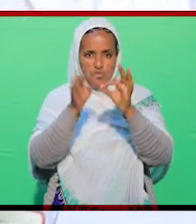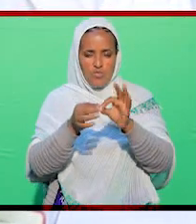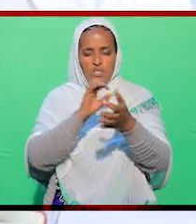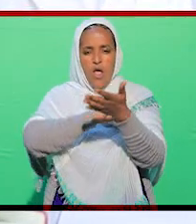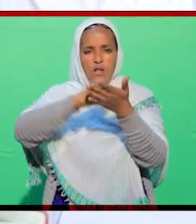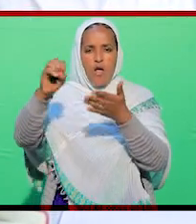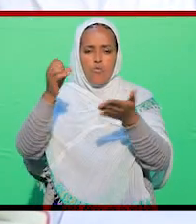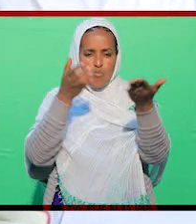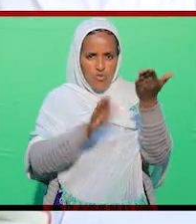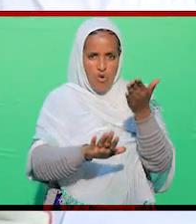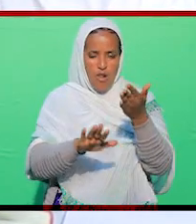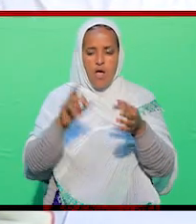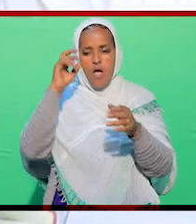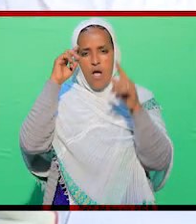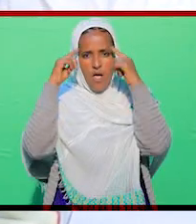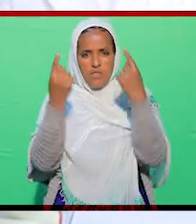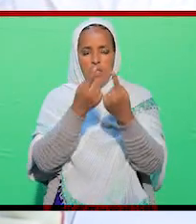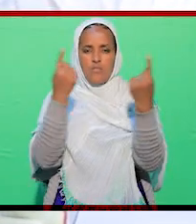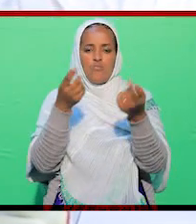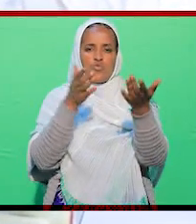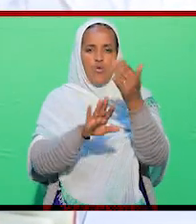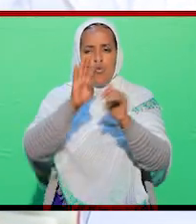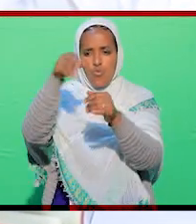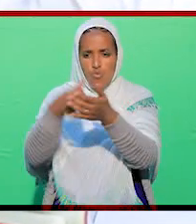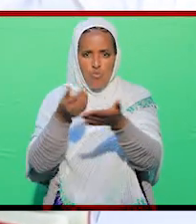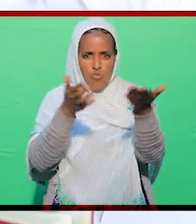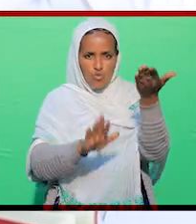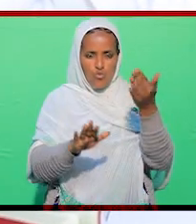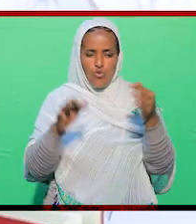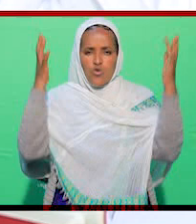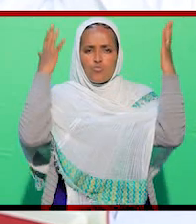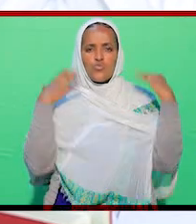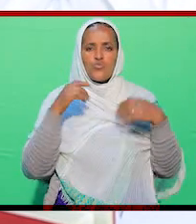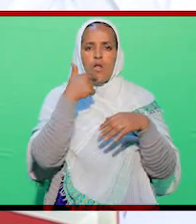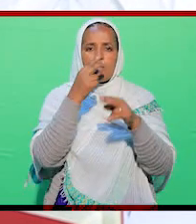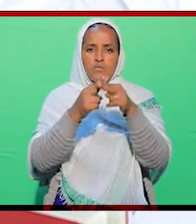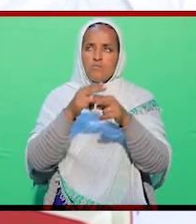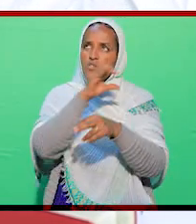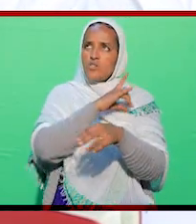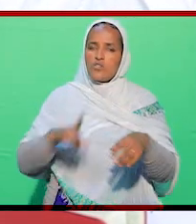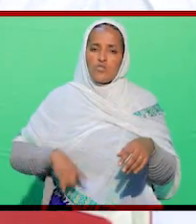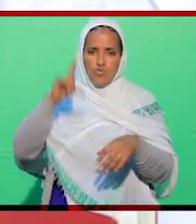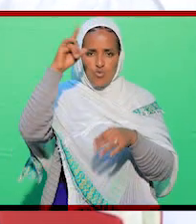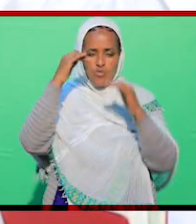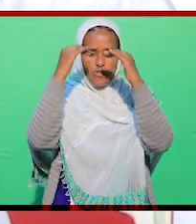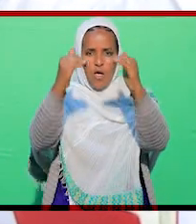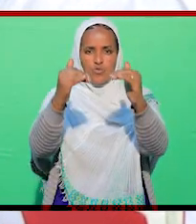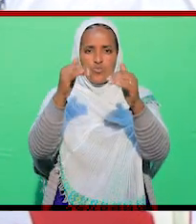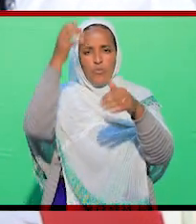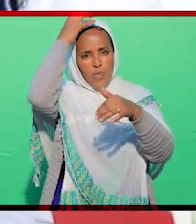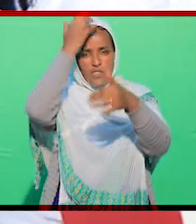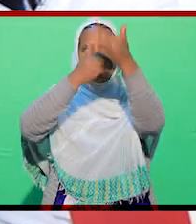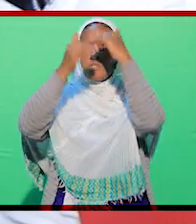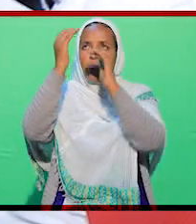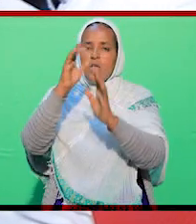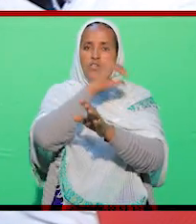ነው። ስለዚህ ጻድቃንም ሙተዋል፣ ሀጣንም ሙተዋል ነው። ሁሉም ሞቱ። ሙሽራው ክርስቶስ ነው፣ ዳሱ መንግሥተ ሰማያት